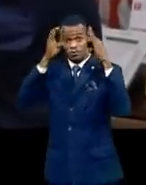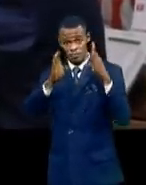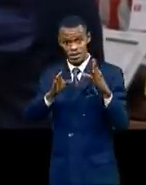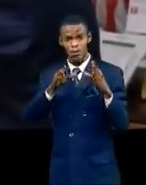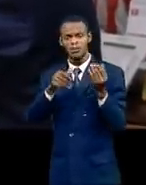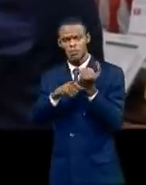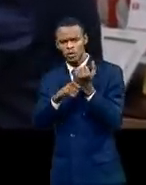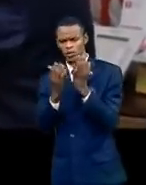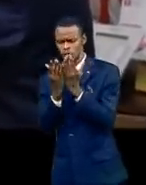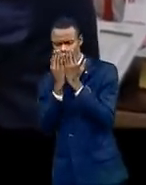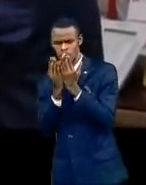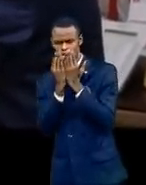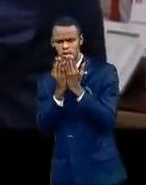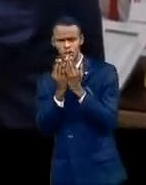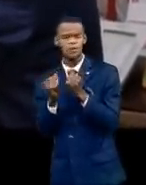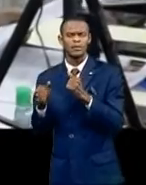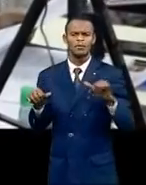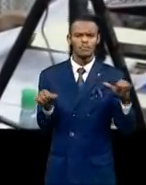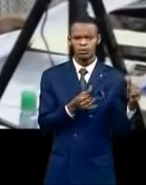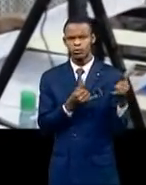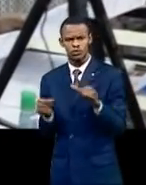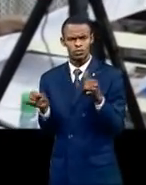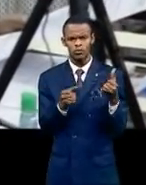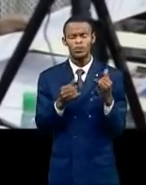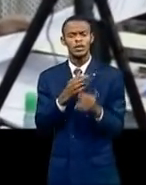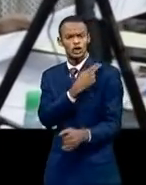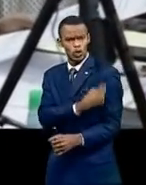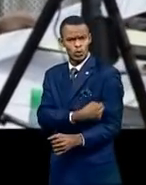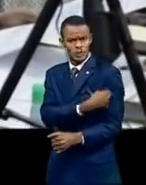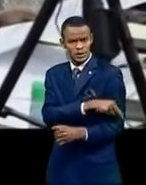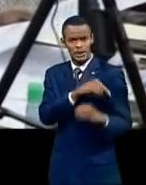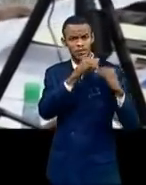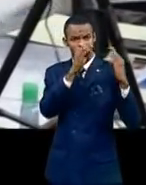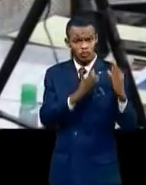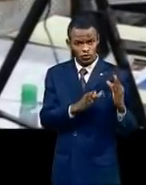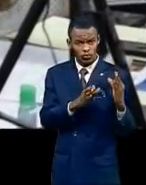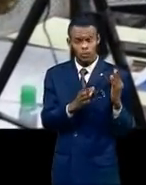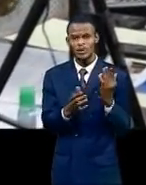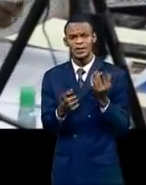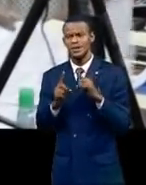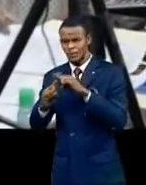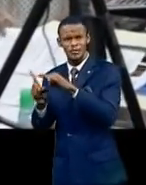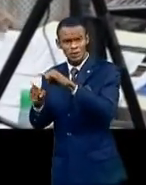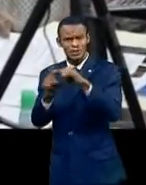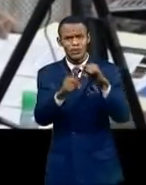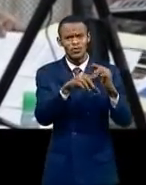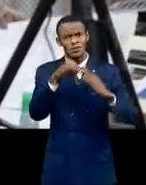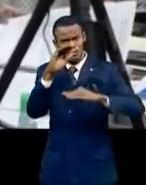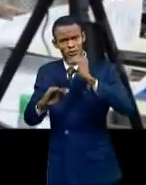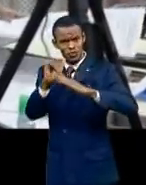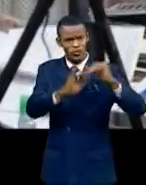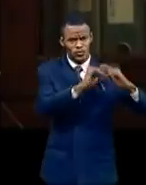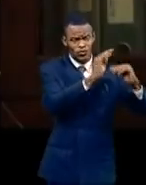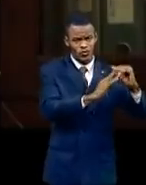les soins médicaux, les loisirs, les activités industrielles et technologiques innovantes. De son côté, le